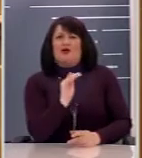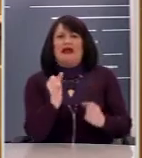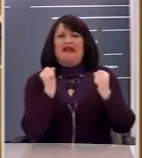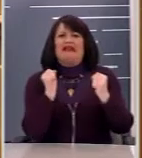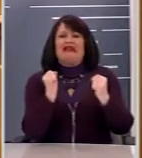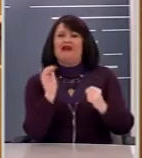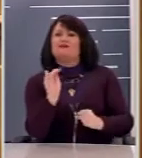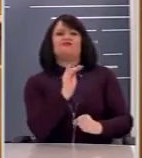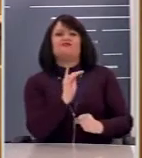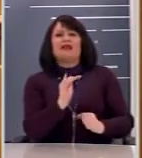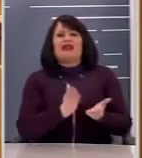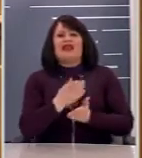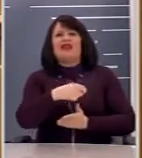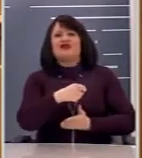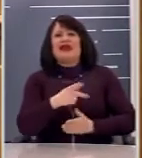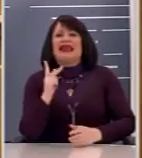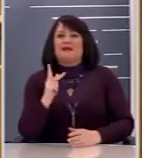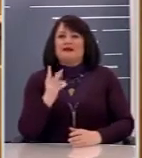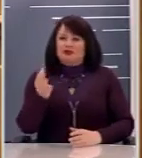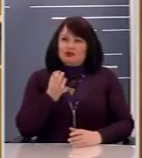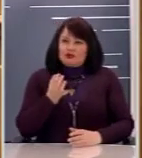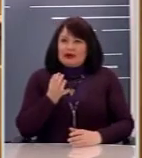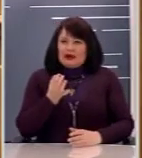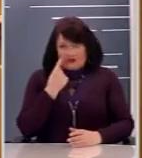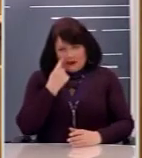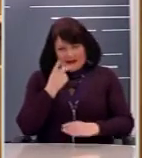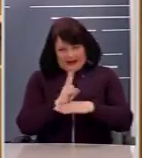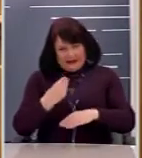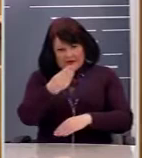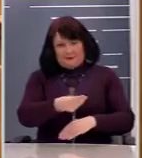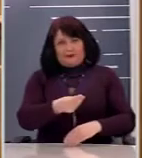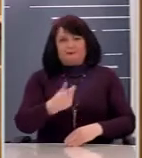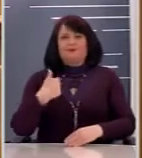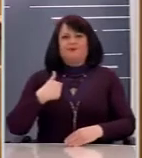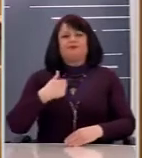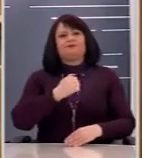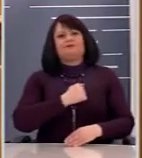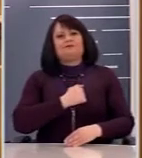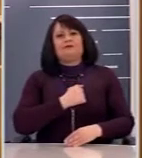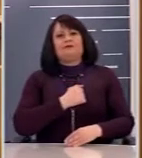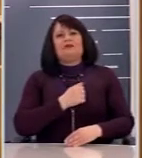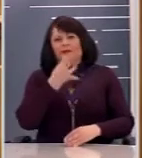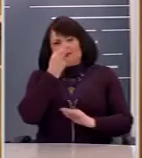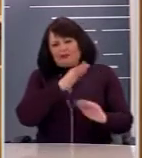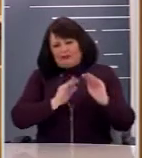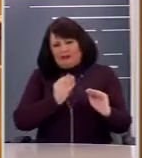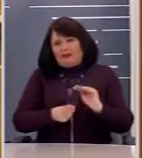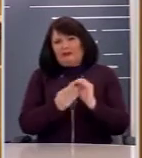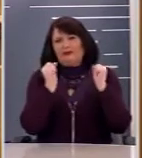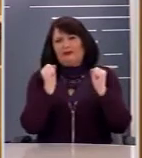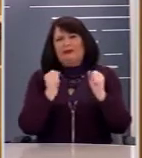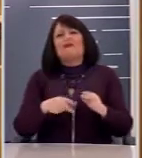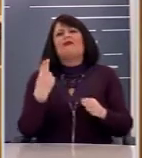δικαιοσύνη. Και μάλιστα τελειώνει ο Κρυμαστινός την εισήγηση του, την έχω εδώ και θα σου δώσω. Για μας η διαφθορά στον χώρο της υγείας είναι ο υπαριθμόν